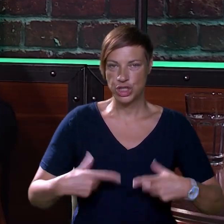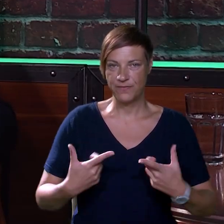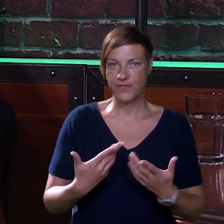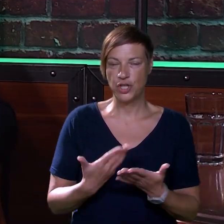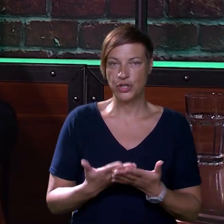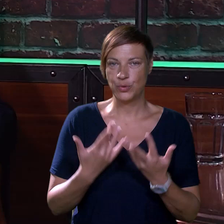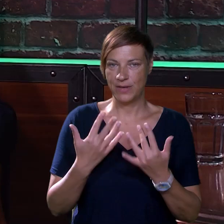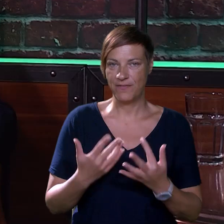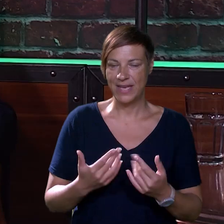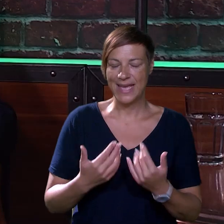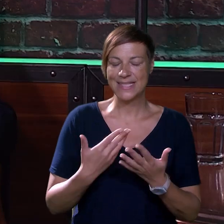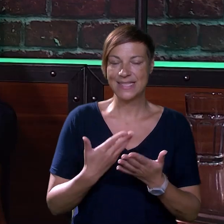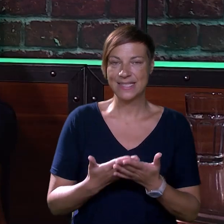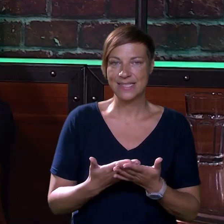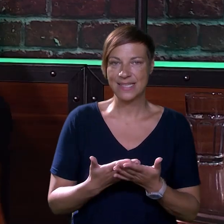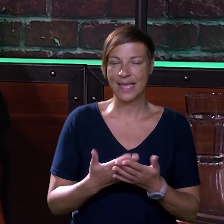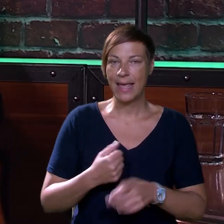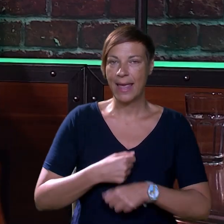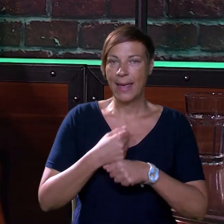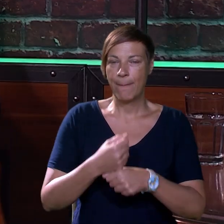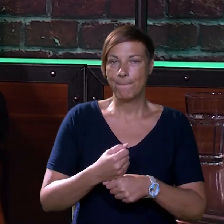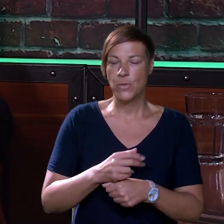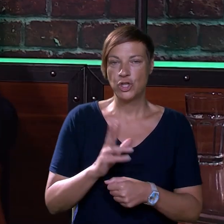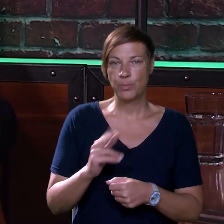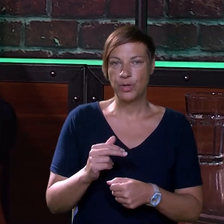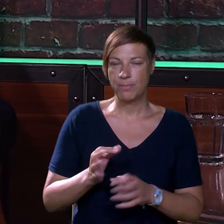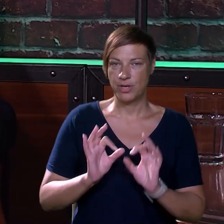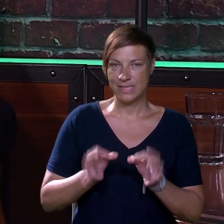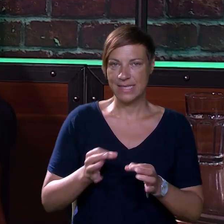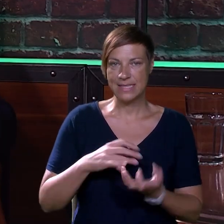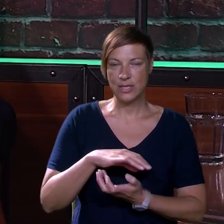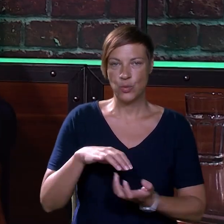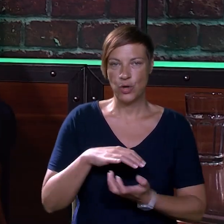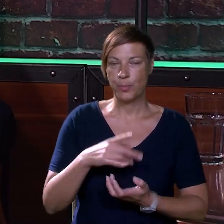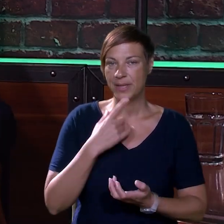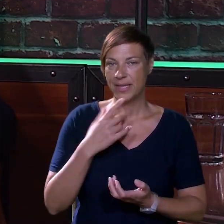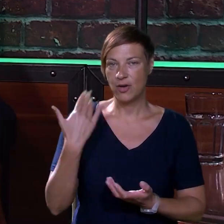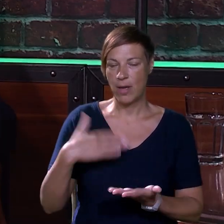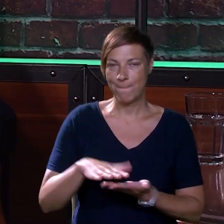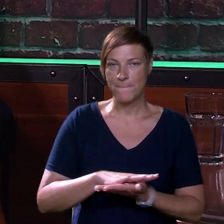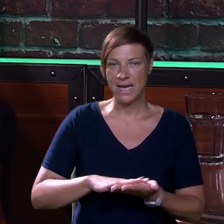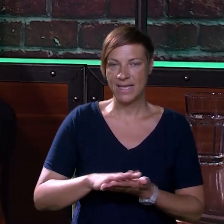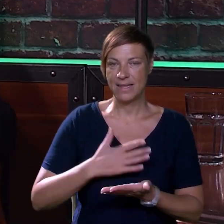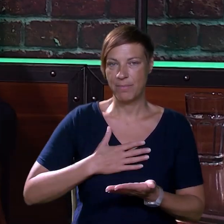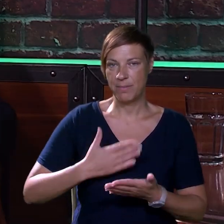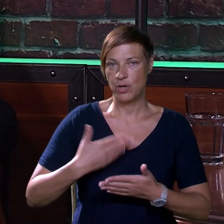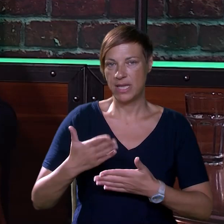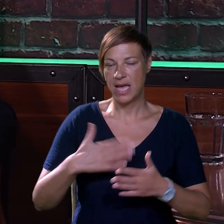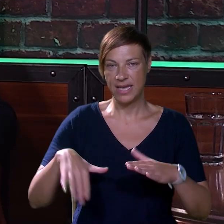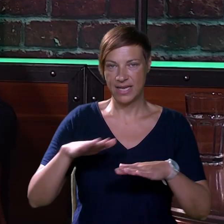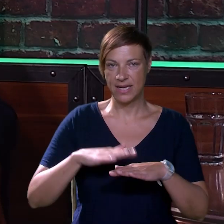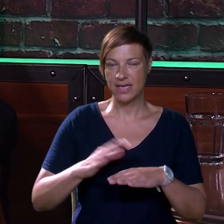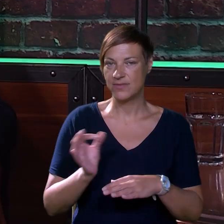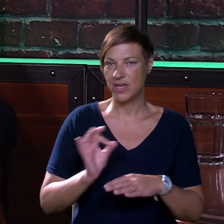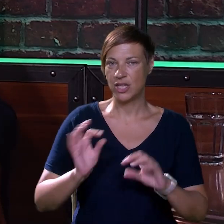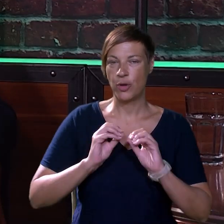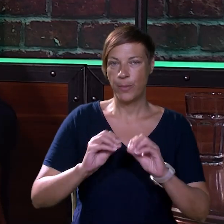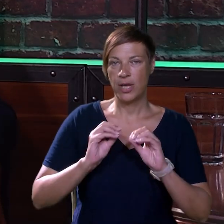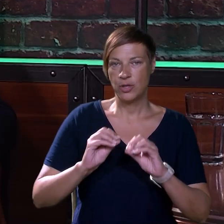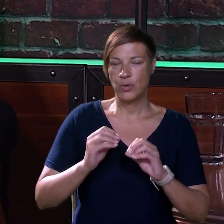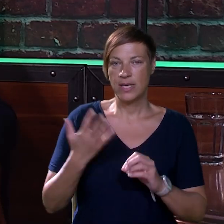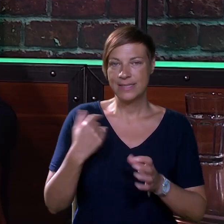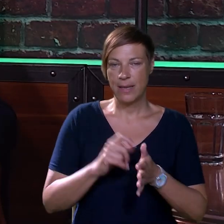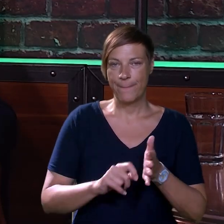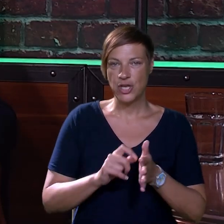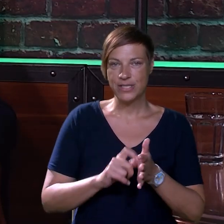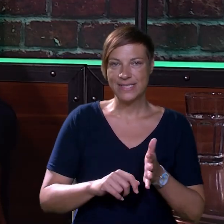životu i financijski i potporom. Imao sam jednu sigurnu obitelj koja je bila temelj mog daljnjeg razvoja, znači dobru edukaciju, i